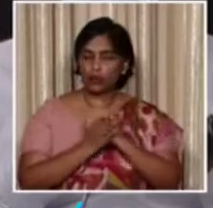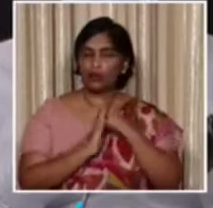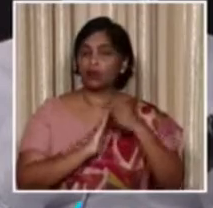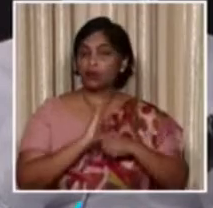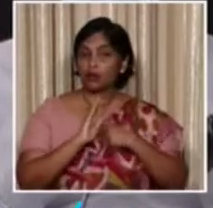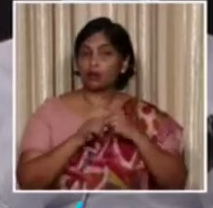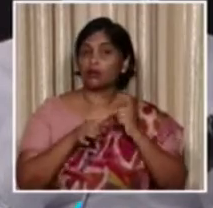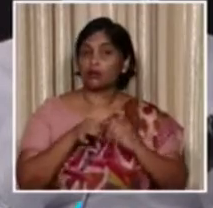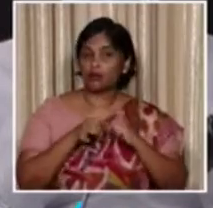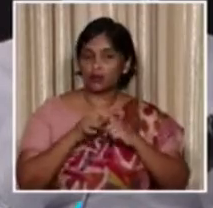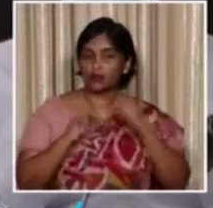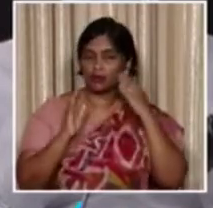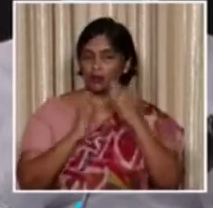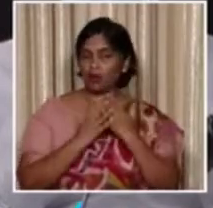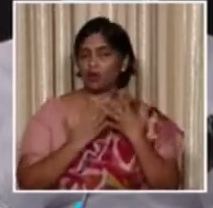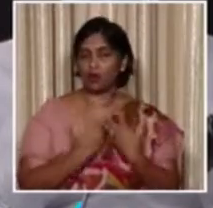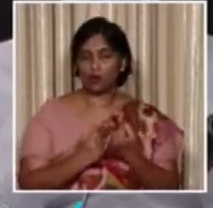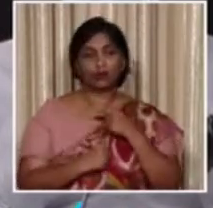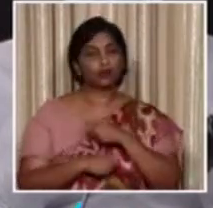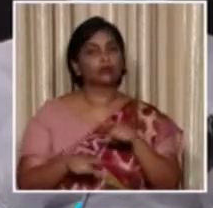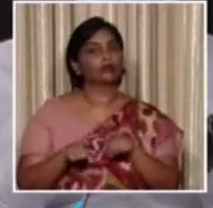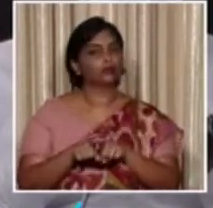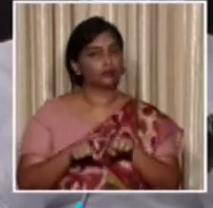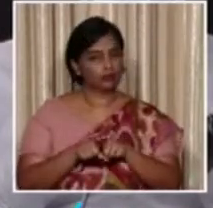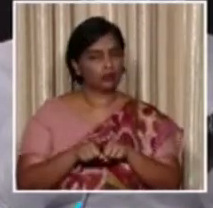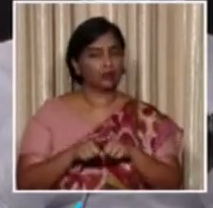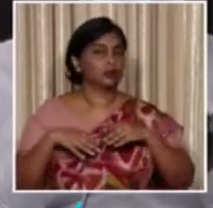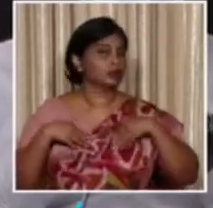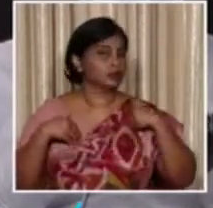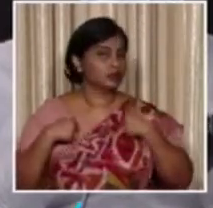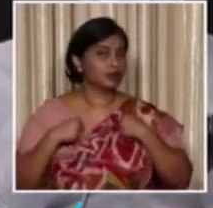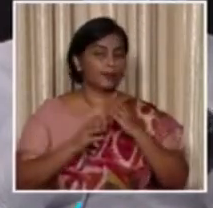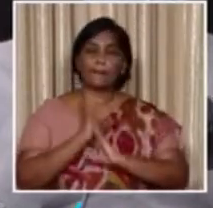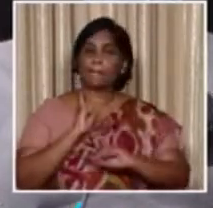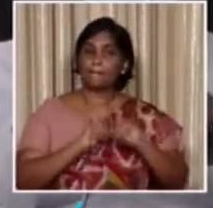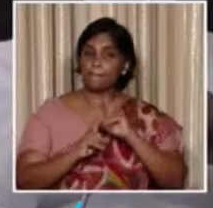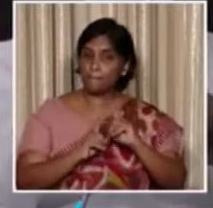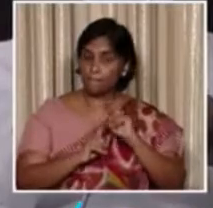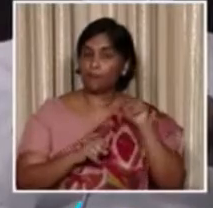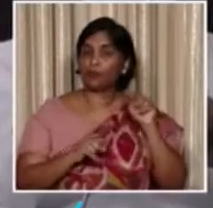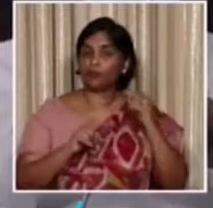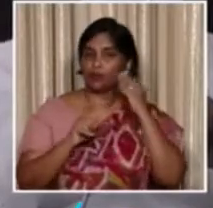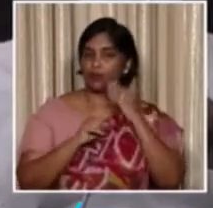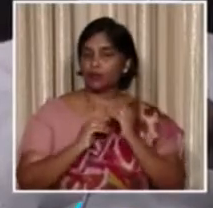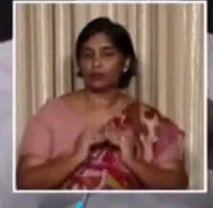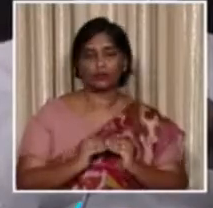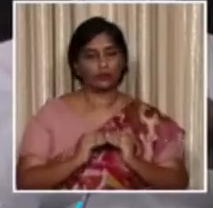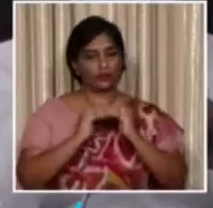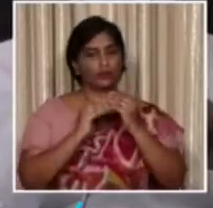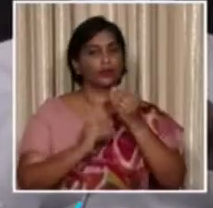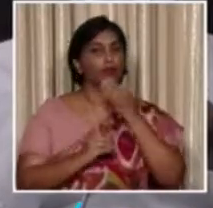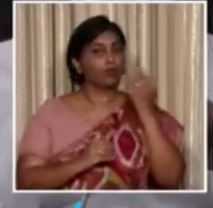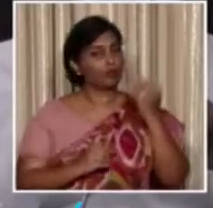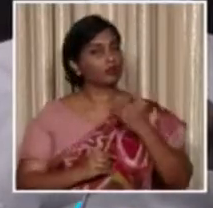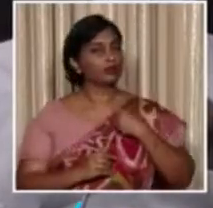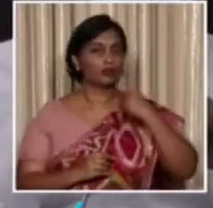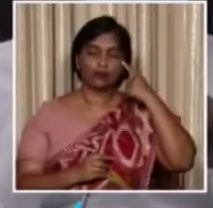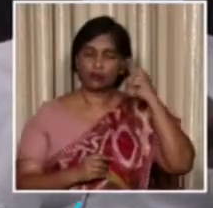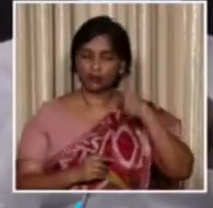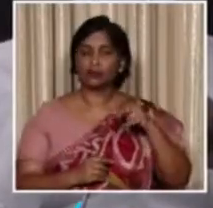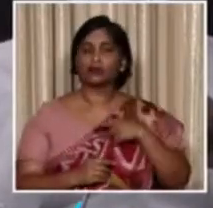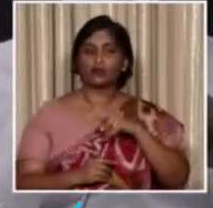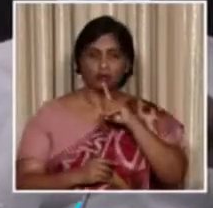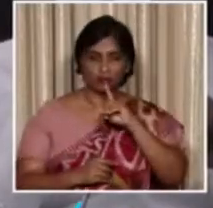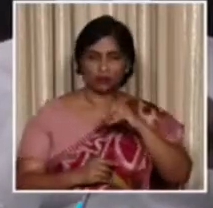තියෙන ප්‍රශ්න සම්බන්ධයෙන් අවශ්‍යයි. එවිට තමයි සෞඛ්‍ය අමාත්‍යාංශයත් මේ තත්ත්වයෙන් ගොඩ ගන්න පුළුවන් කියලා මම විශ්වාස කරන්නේ කියන